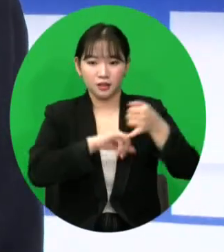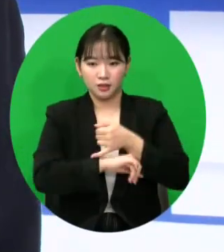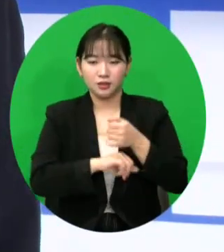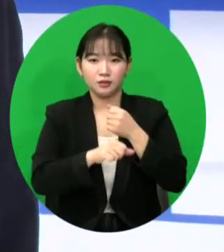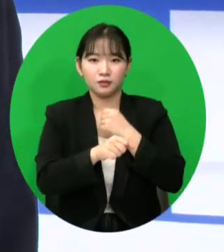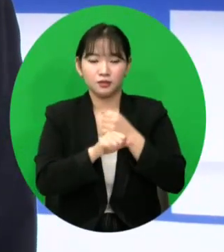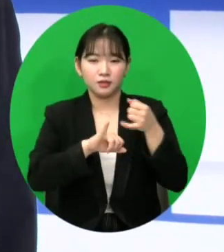약속했습니다